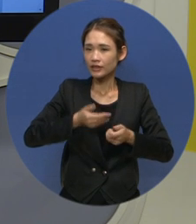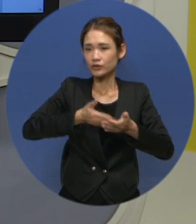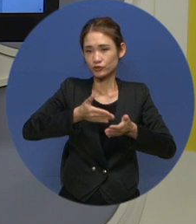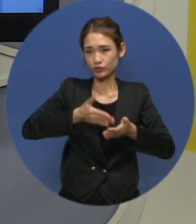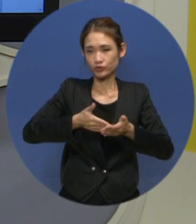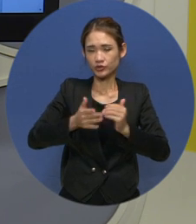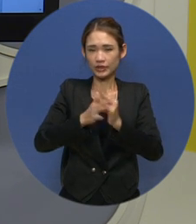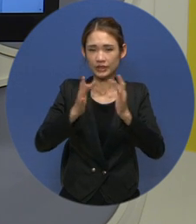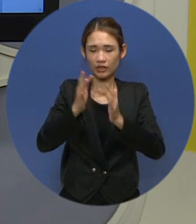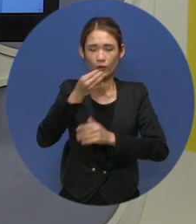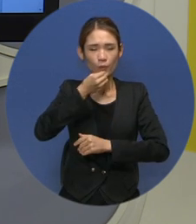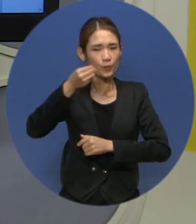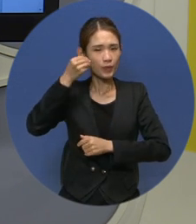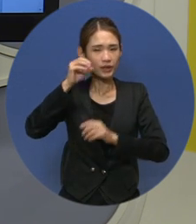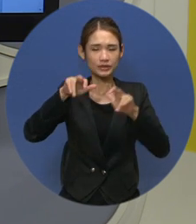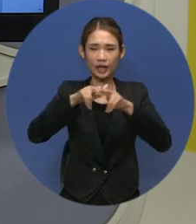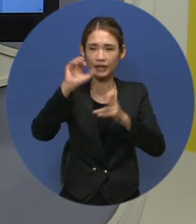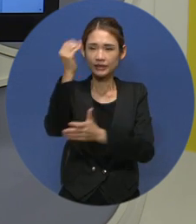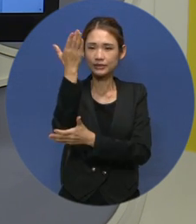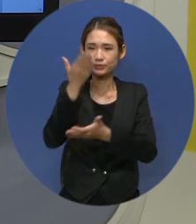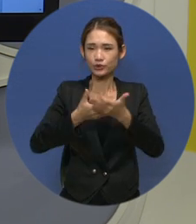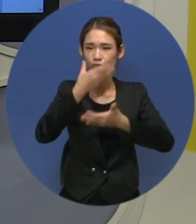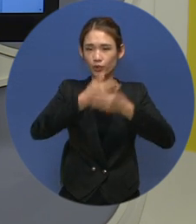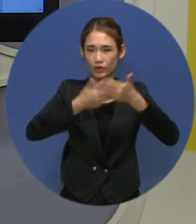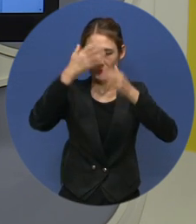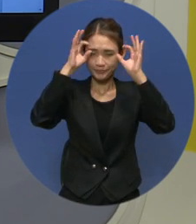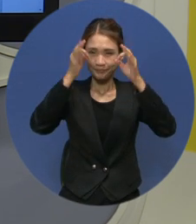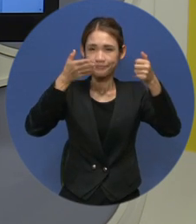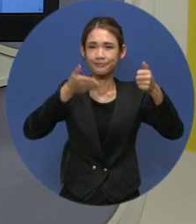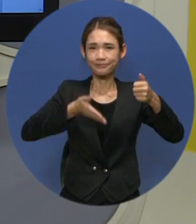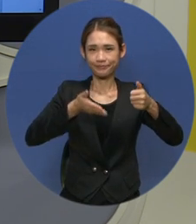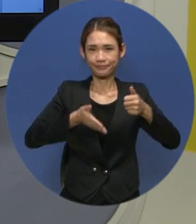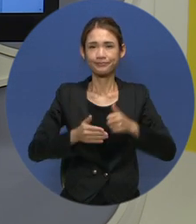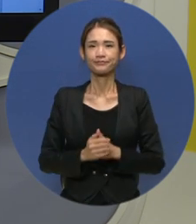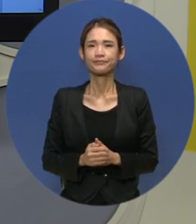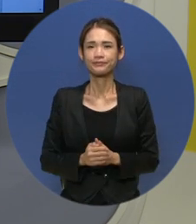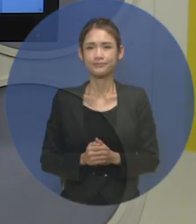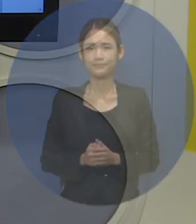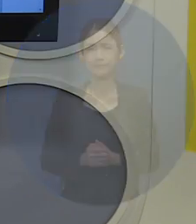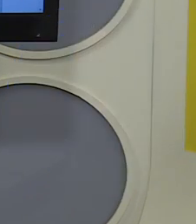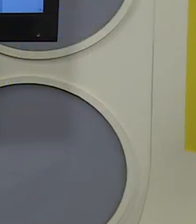10편의 쏜 페이지와 장애인 신문 복지 탭이 뉴스를 통해 확인할 수 있습니다